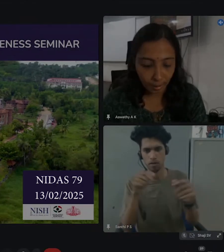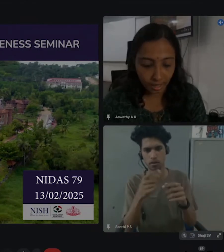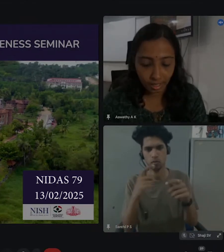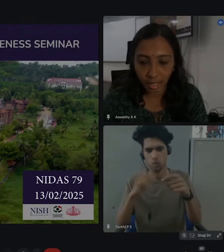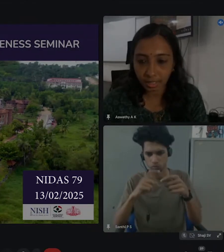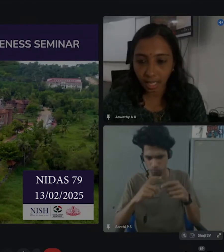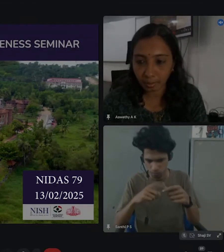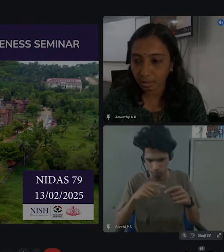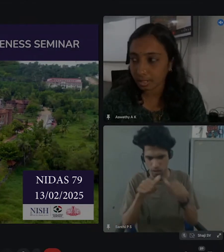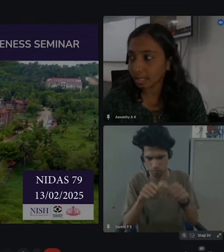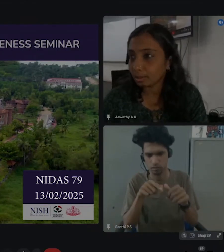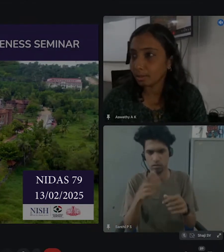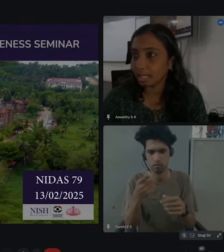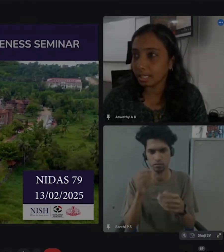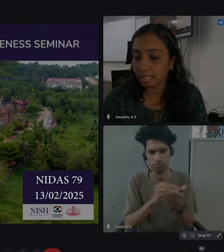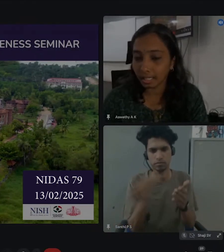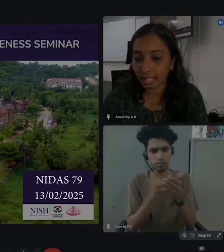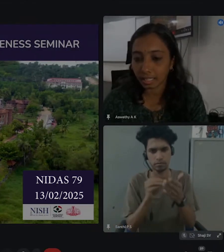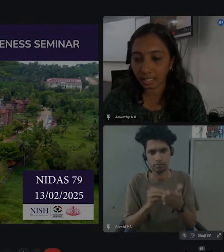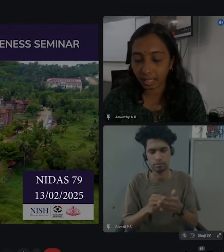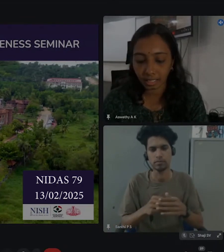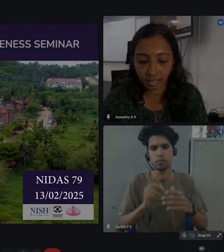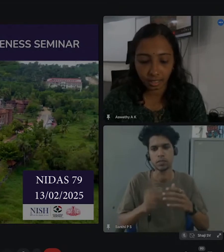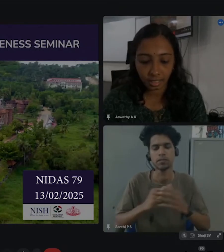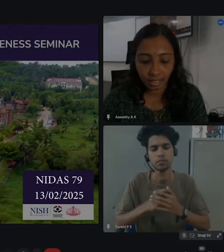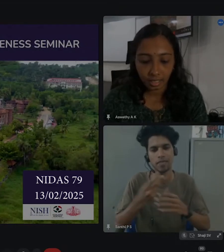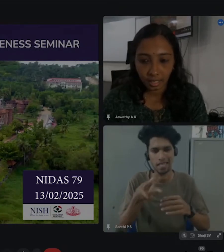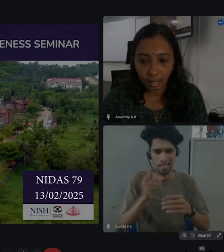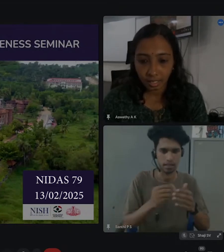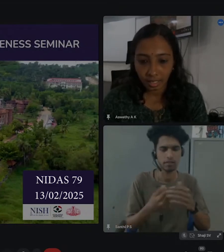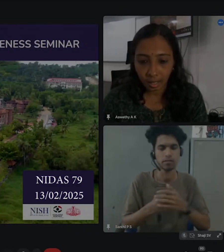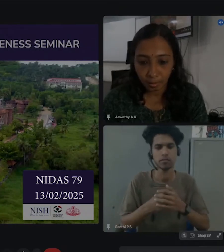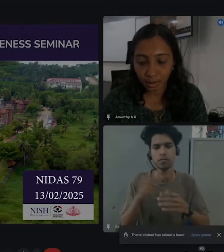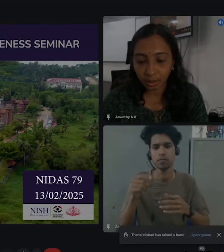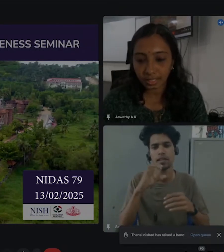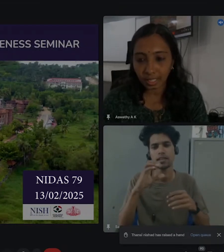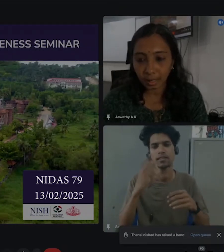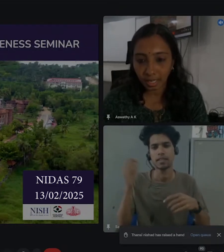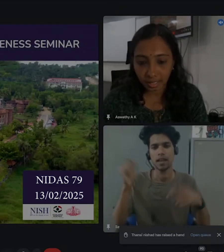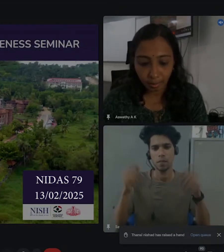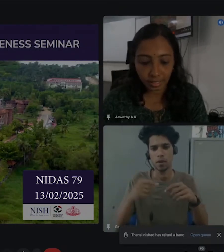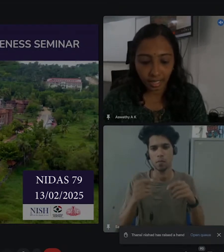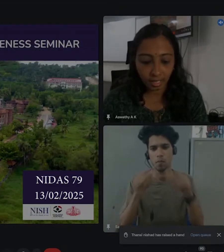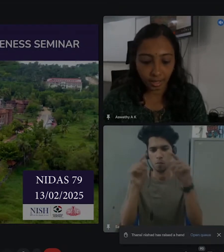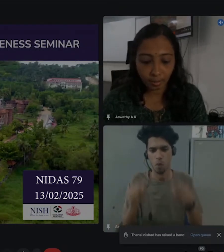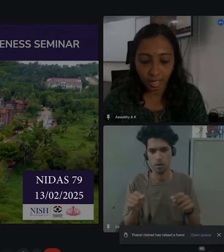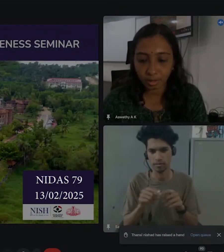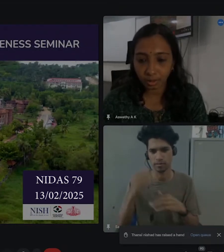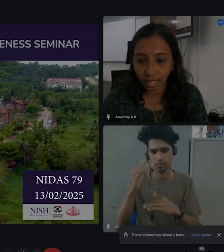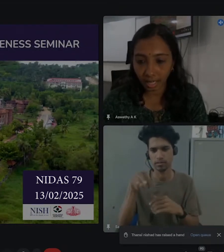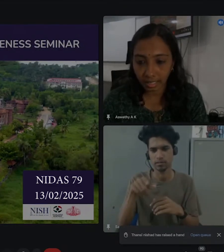ഒന്ന് റിപ്പീറ്റ് ചെയ്യാം. ചാറ്റ് ബോക്സിൽ ഒരു ലിങ്ക് നൽകുന്നതാണ്. ഇപ്പോൾ ജോയിൻ ചെയ്ത പാർട്ടിസിപ്പൻസ്